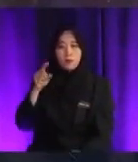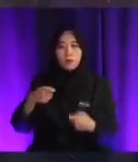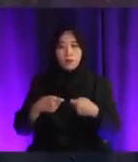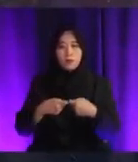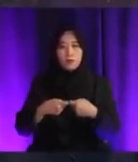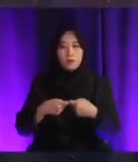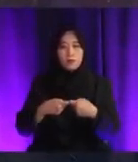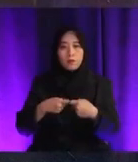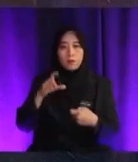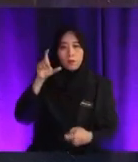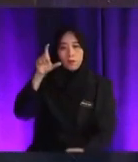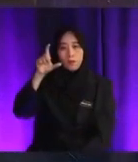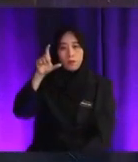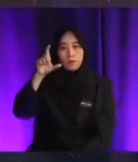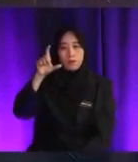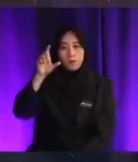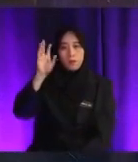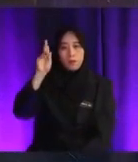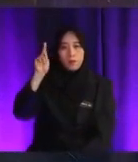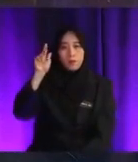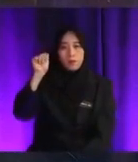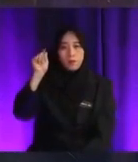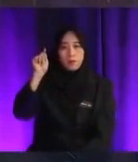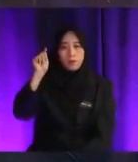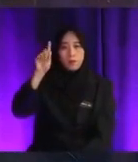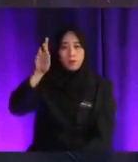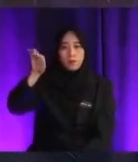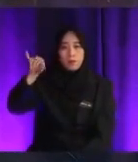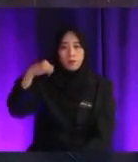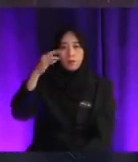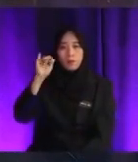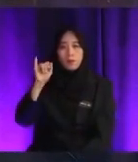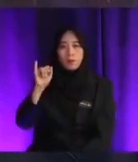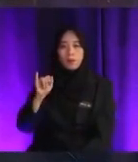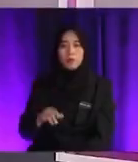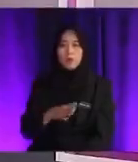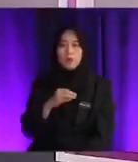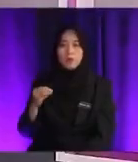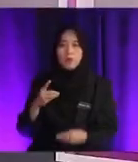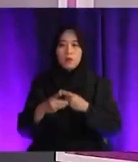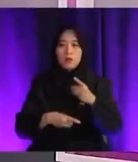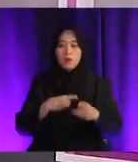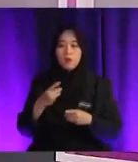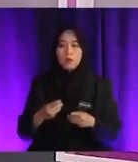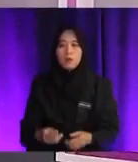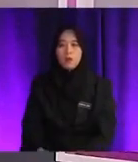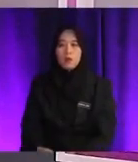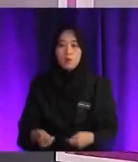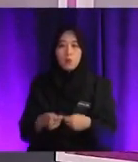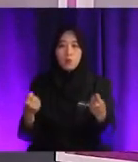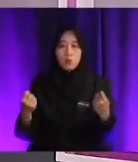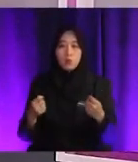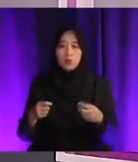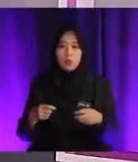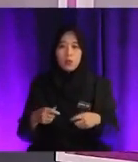Dawai. Okay. Cartridge dan dawai, ya. Cartridge dawai. Okey. Okay. Fungsi fius macam tadi saya cakap, dia memutuskan litar jika terdapat lebihan